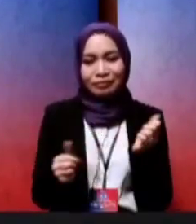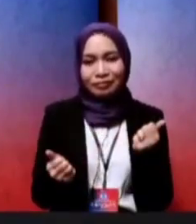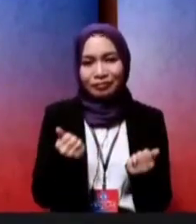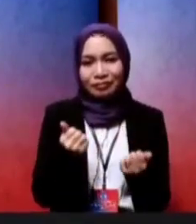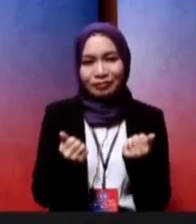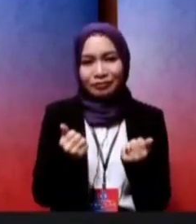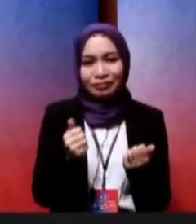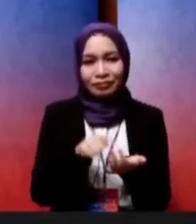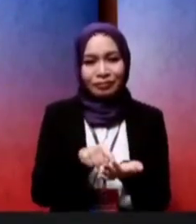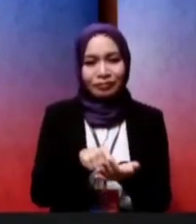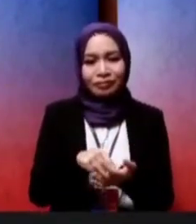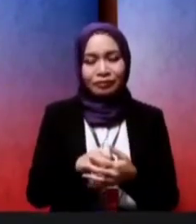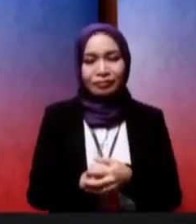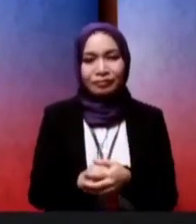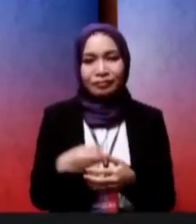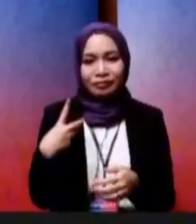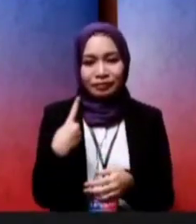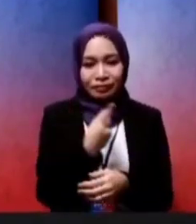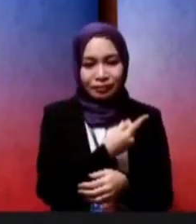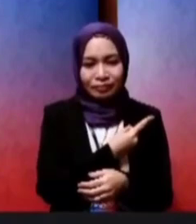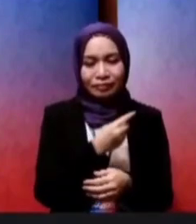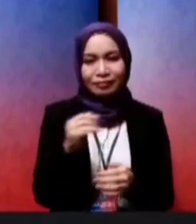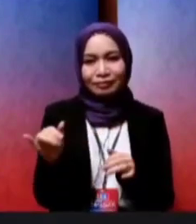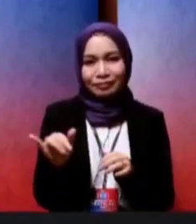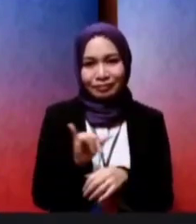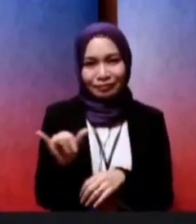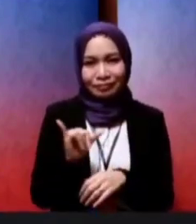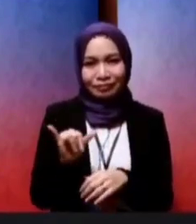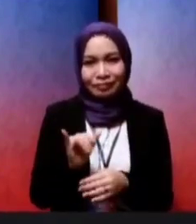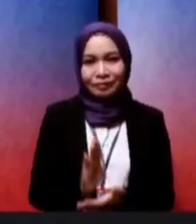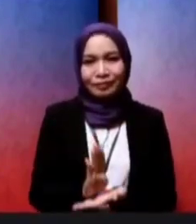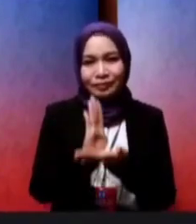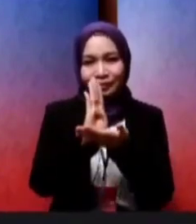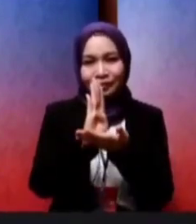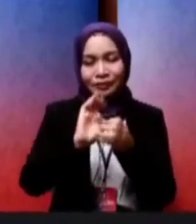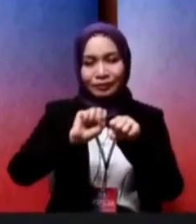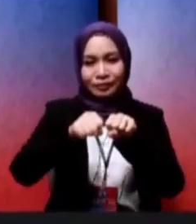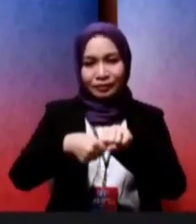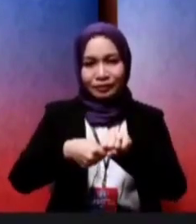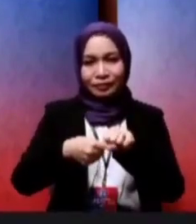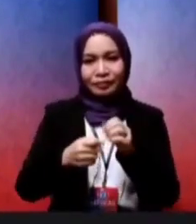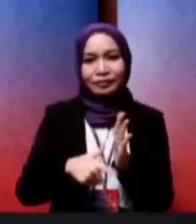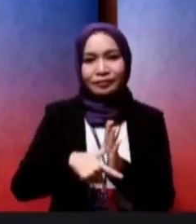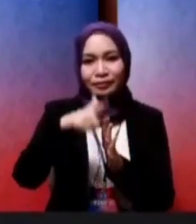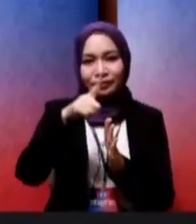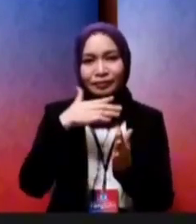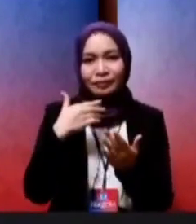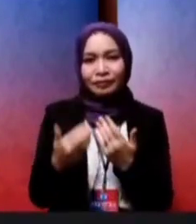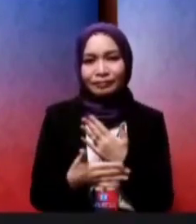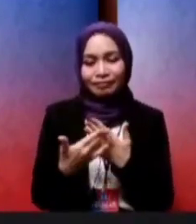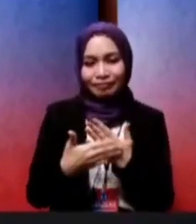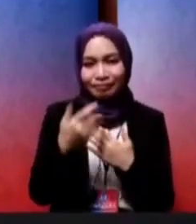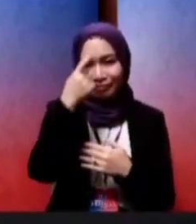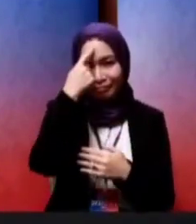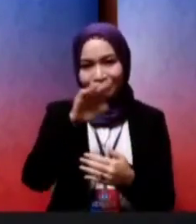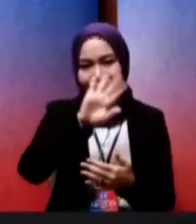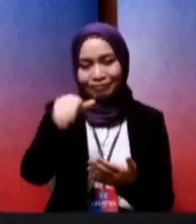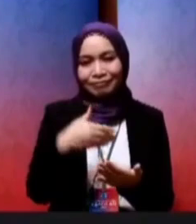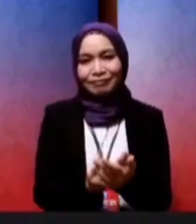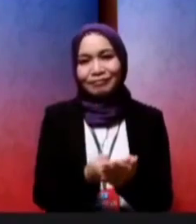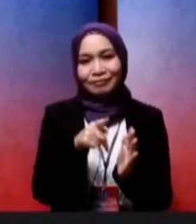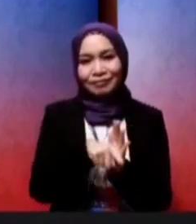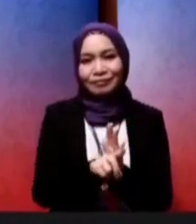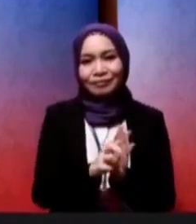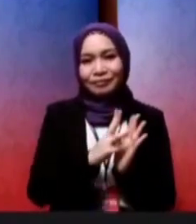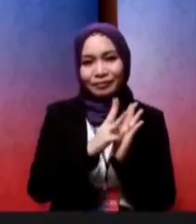pastikan kita sama-sama membantu agar lebih dipermudah bagi semua perwakilan tahun depan walau ada